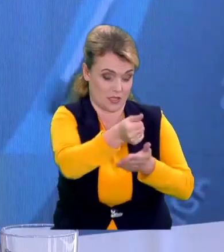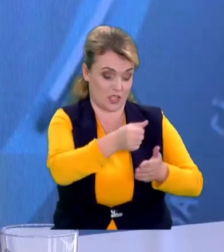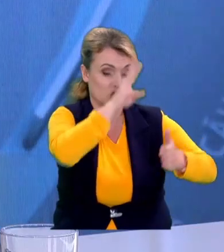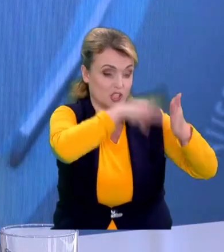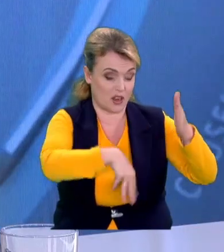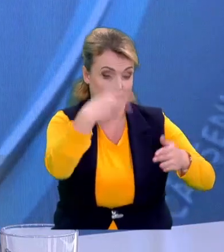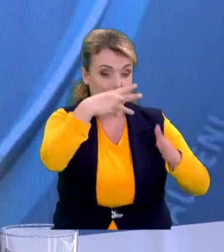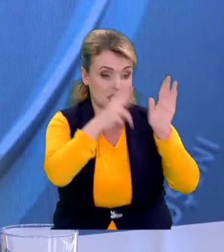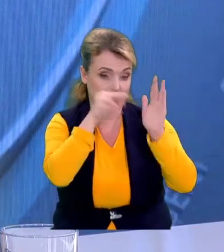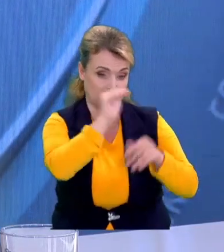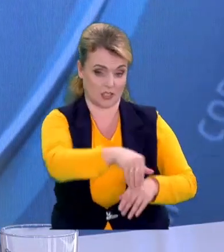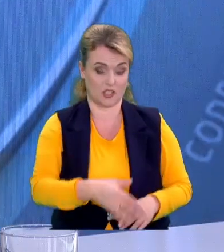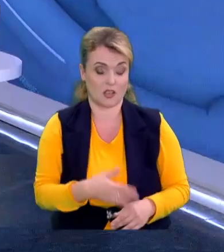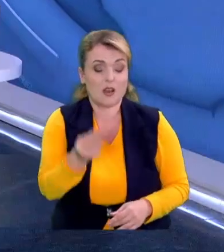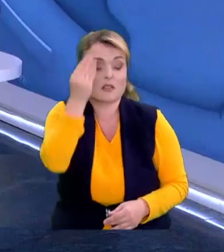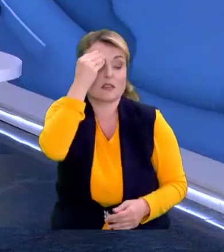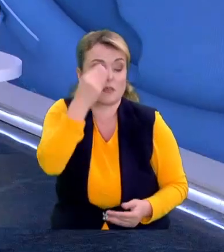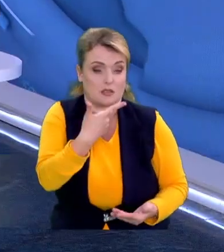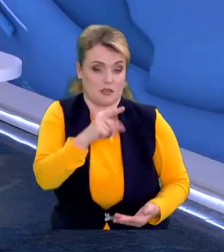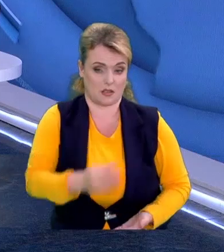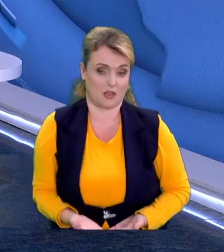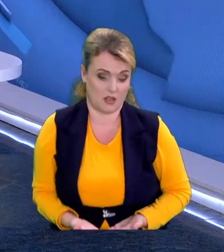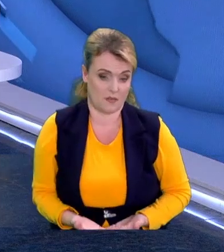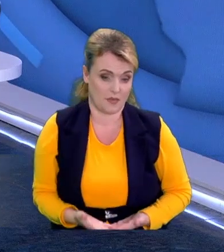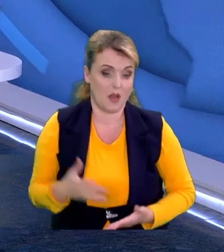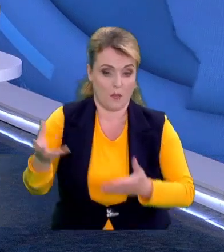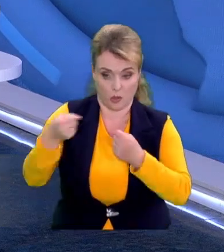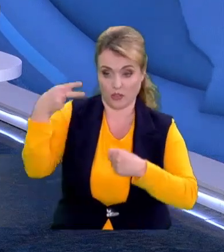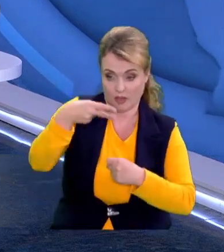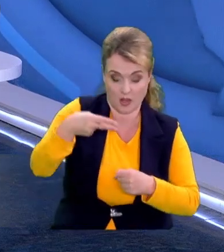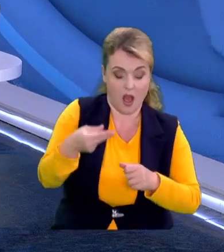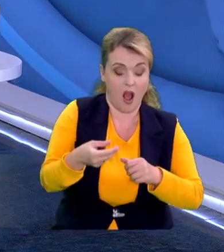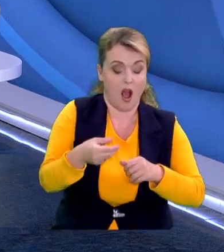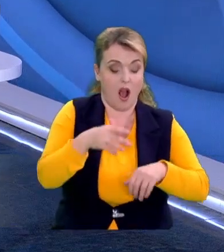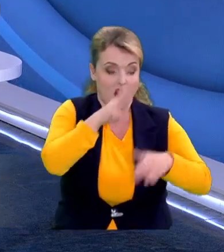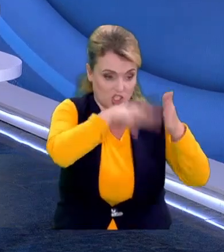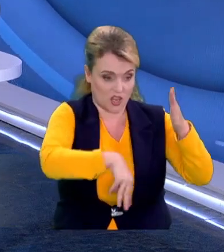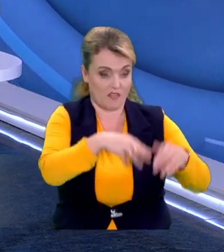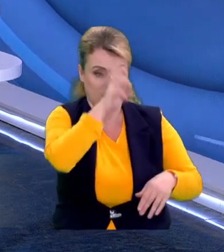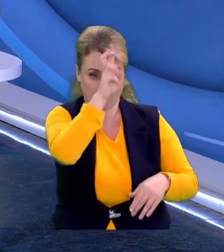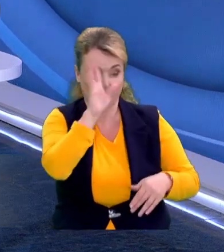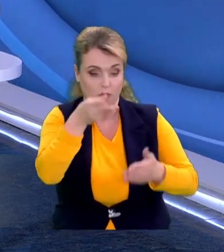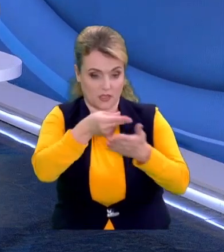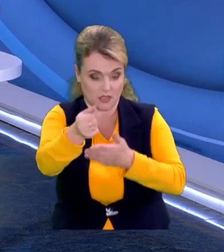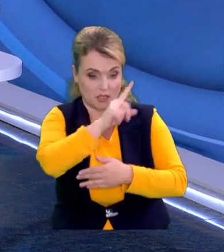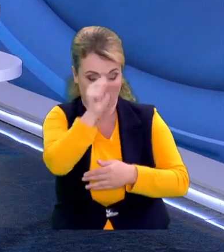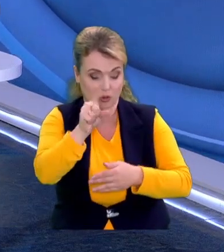Ce ține de tinerii care s-au infiltrat în această grupare pentru a fi utilizați în acțiuni de